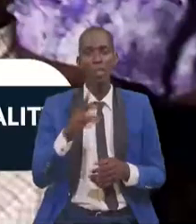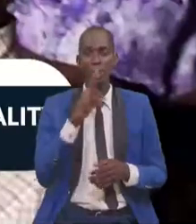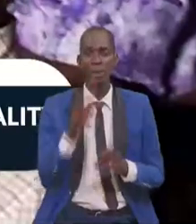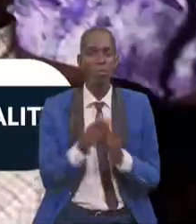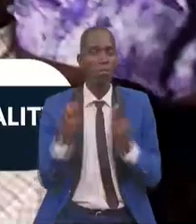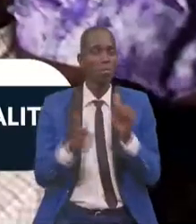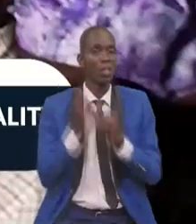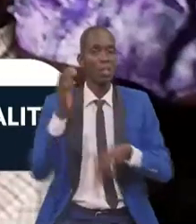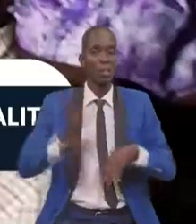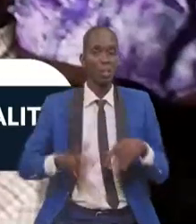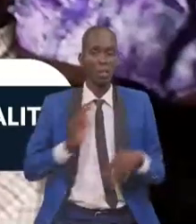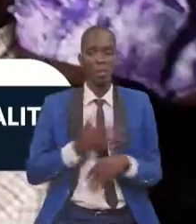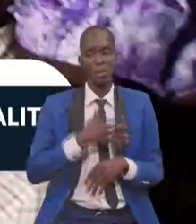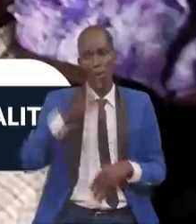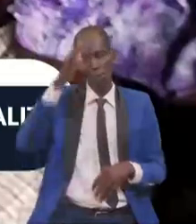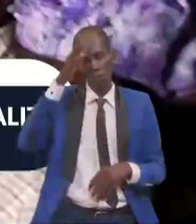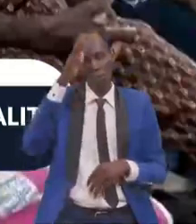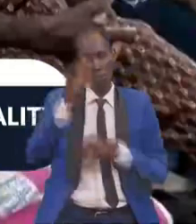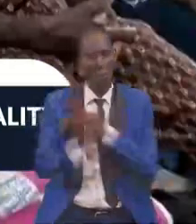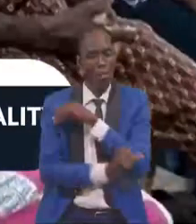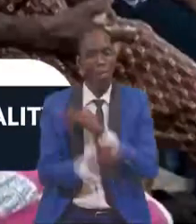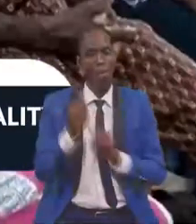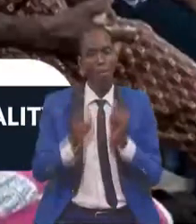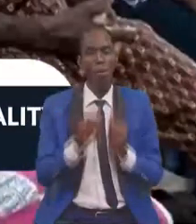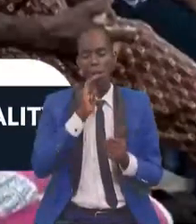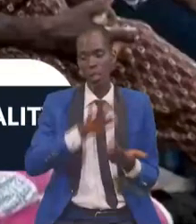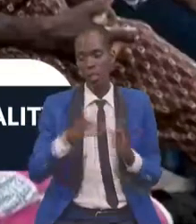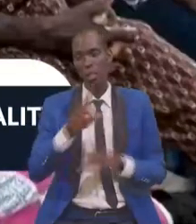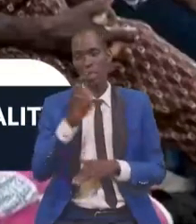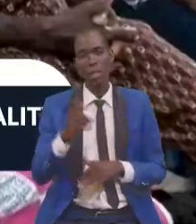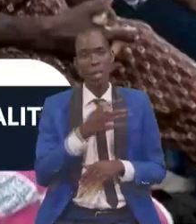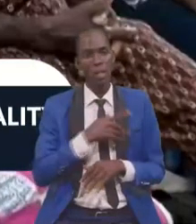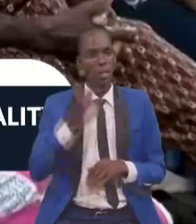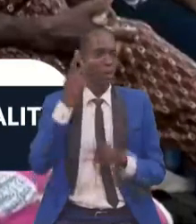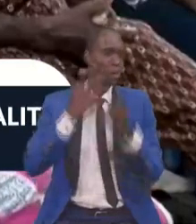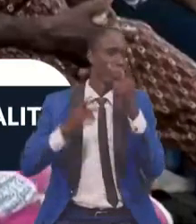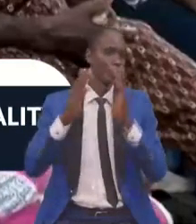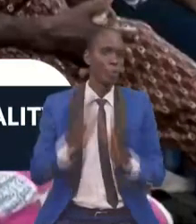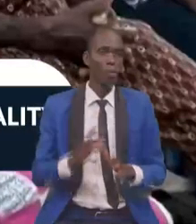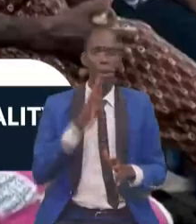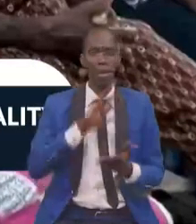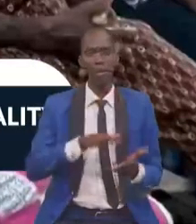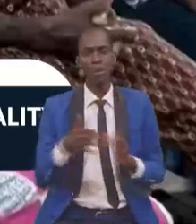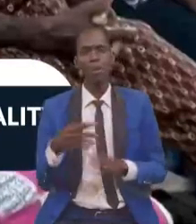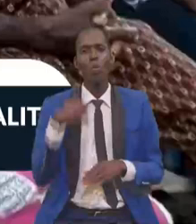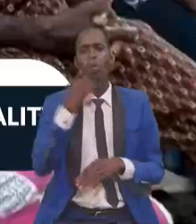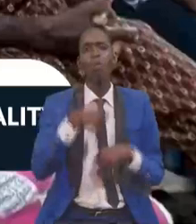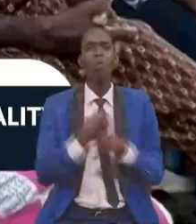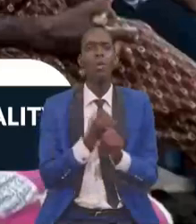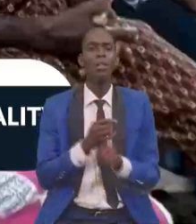que notre père Abraham qui est mort? Les prophètes aussi sont morts. Qui